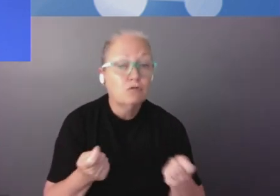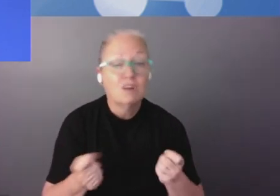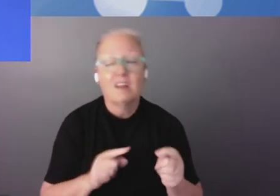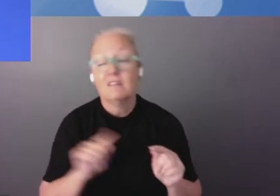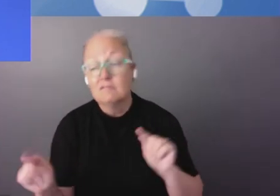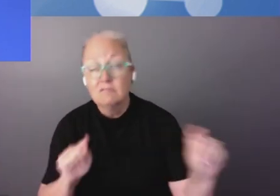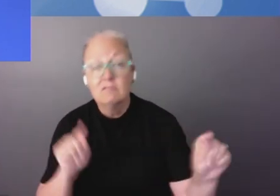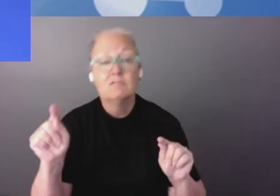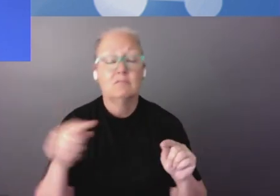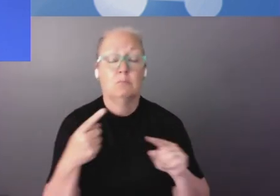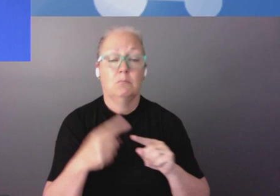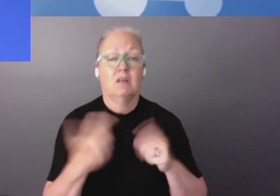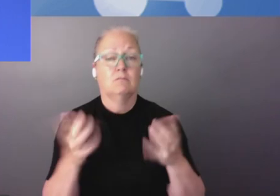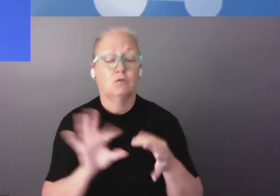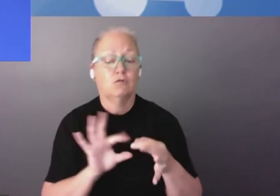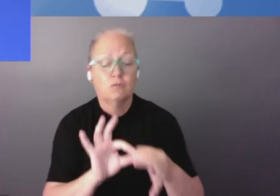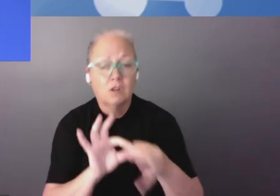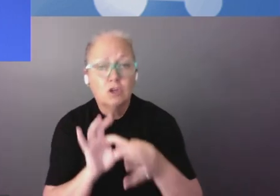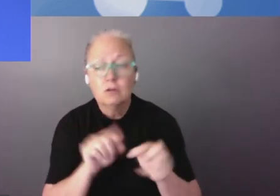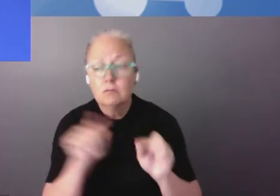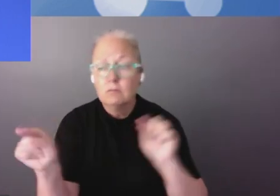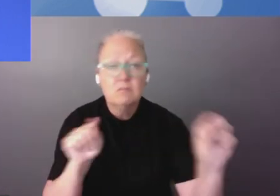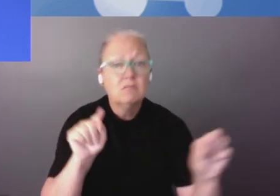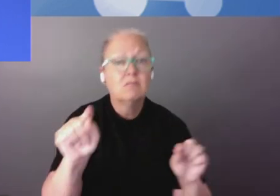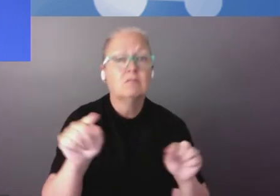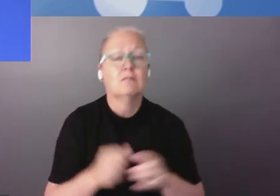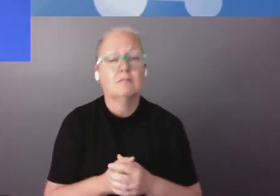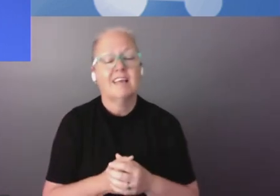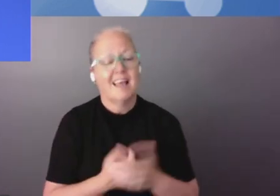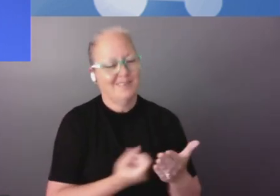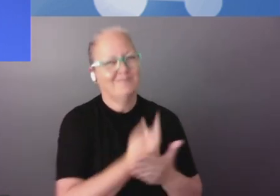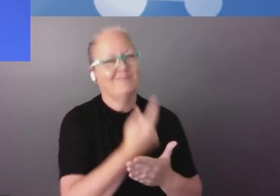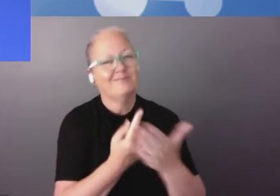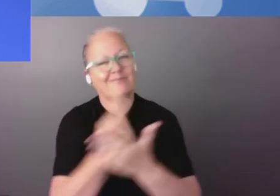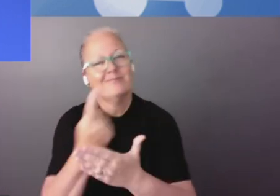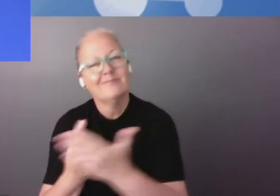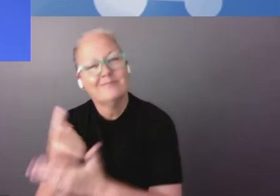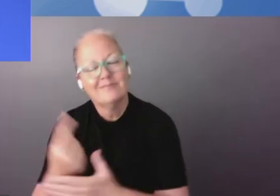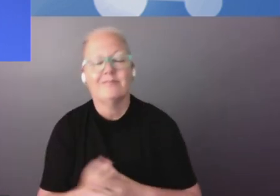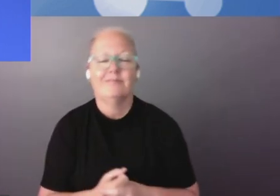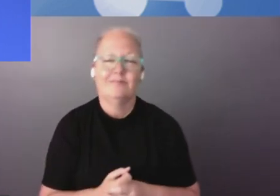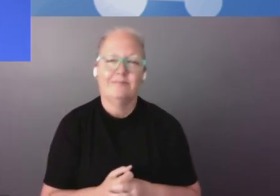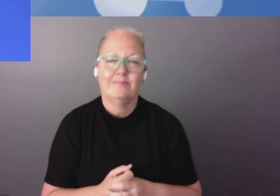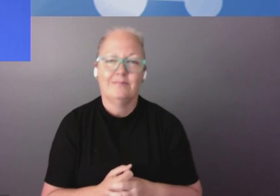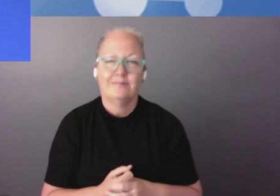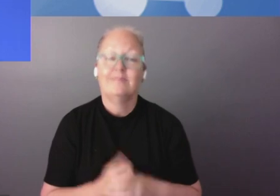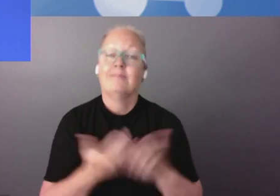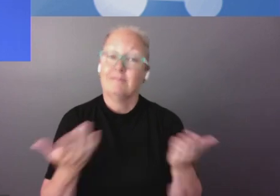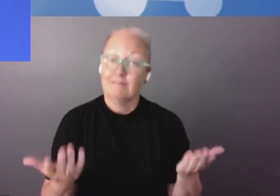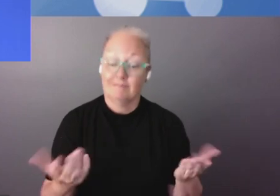zatem dzisiaj członkami jednej wielkiej globalnej społeczności internetowej,